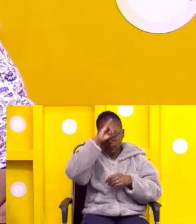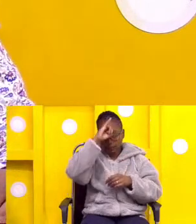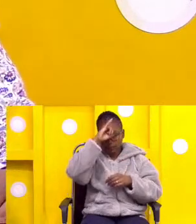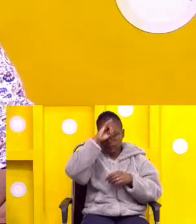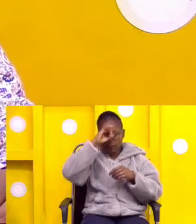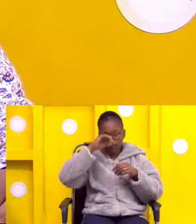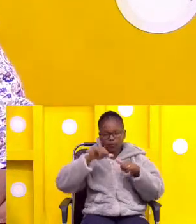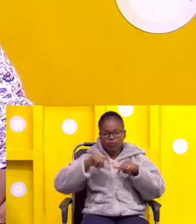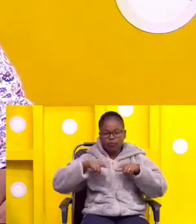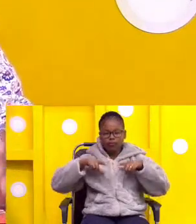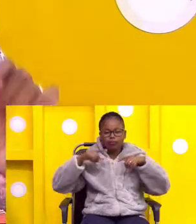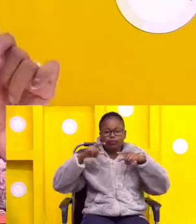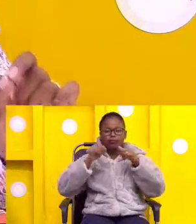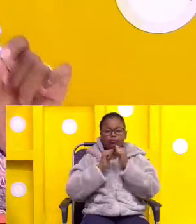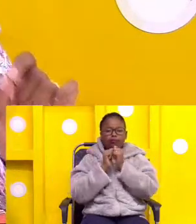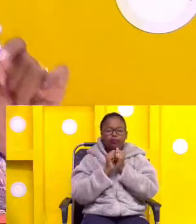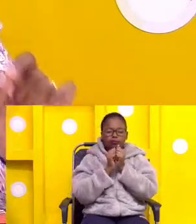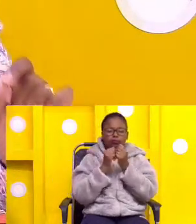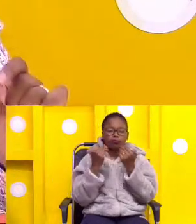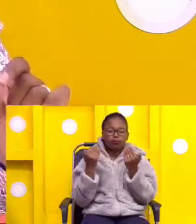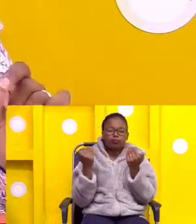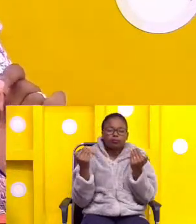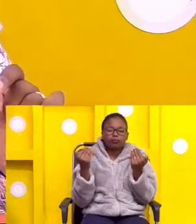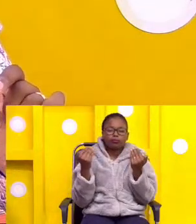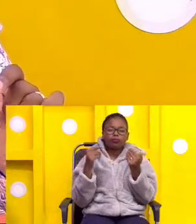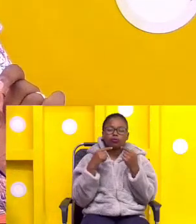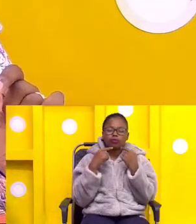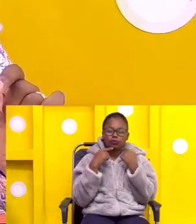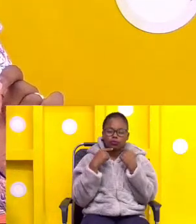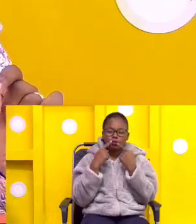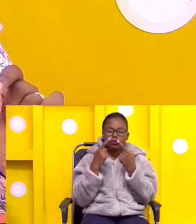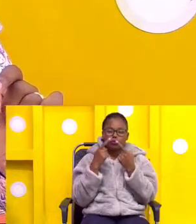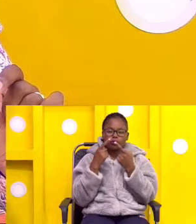ciana citũ aragia kiugo kĩ muoyo